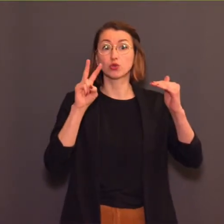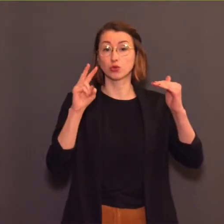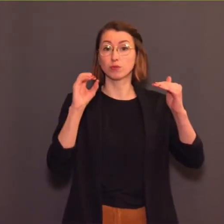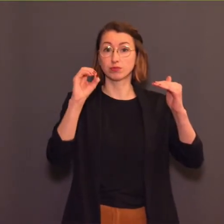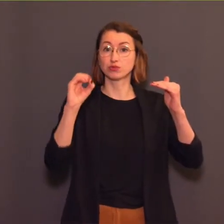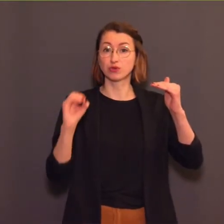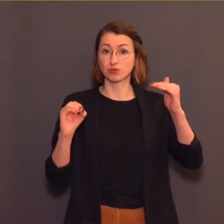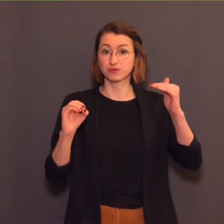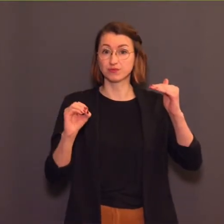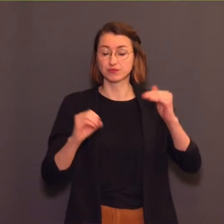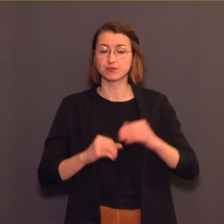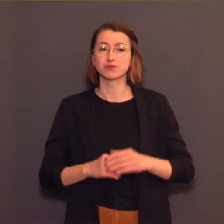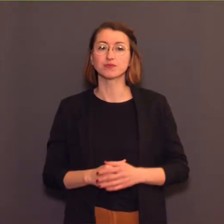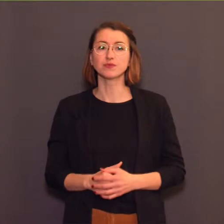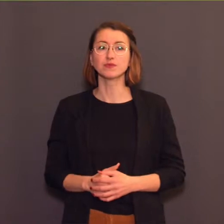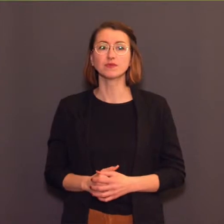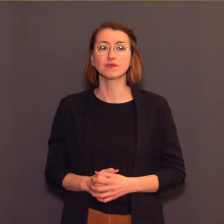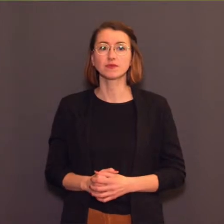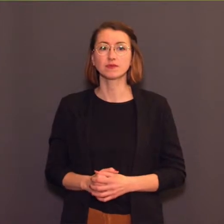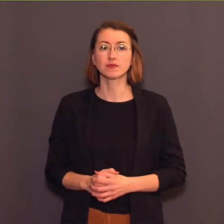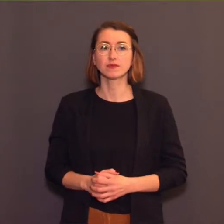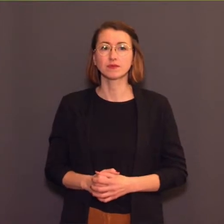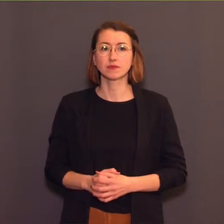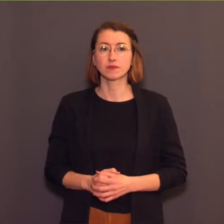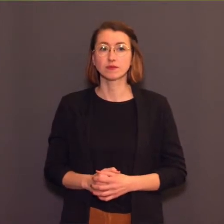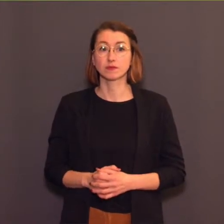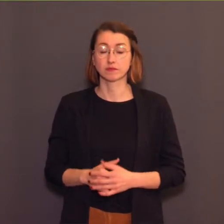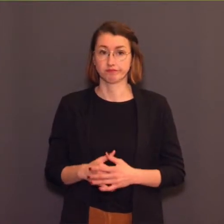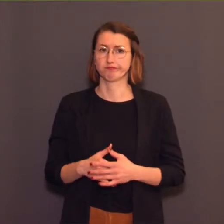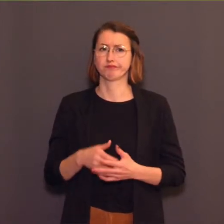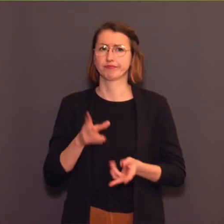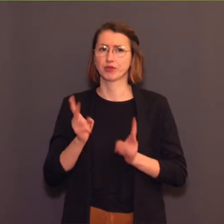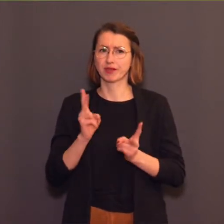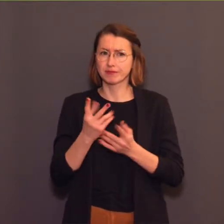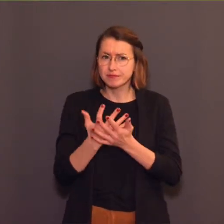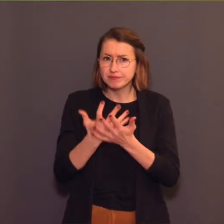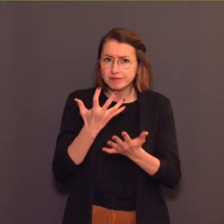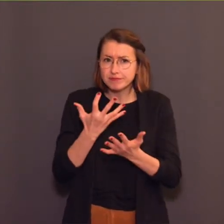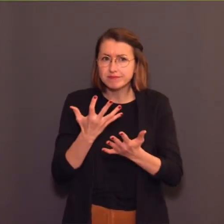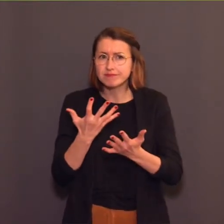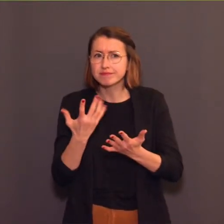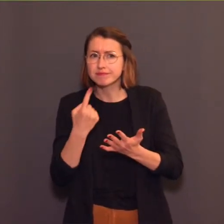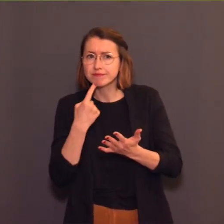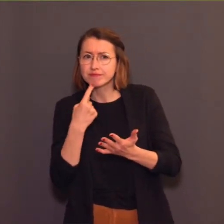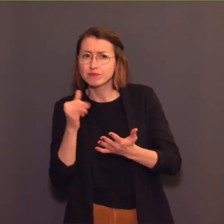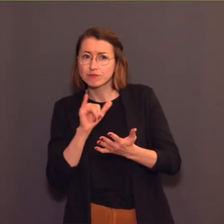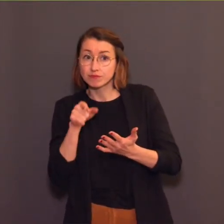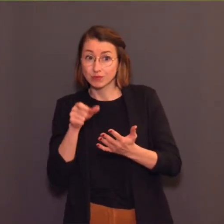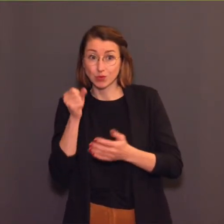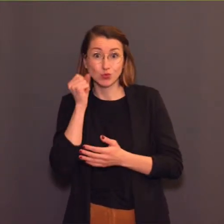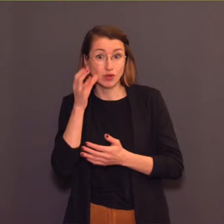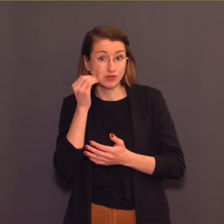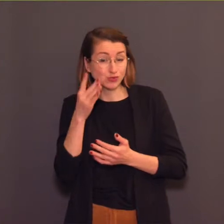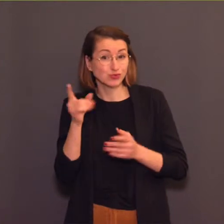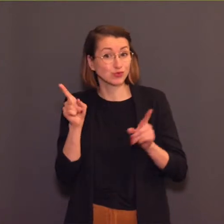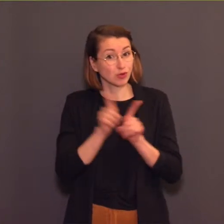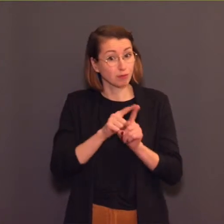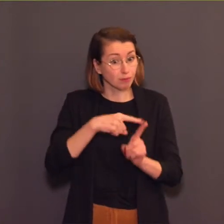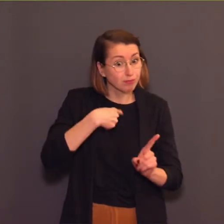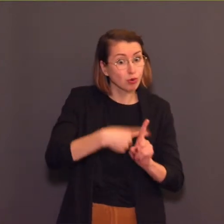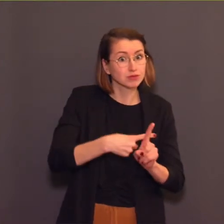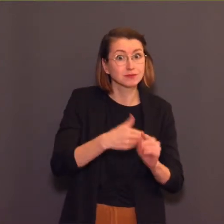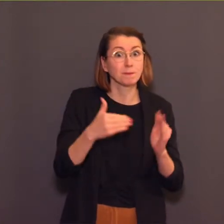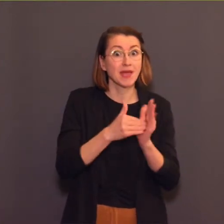précédente. Et en pratique, de manière peut-être plus visible, cela représente plus de 1000 nouvelles contaminations par jour en moyenne sur cette